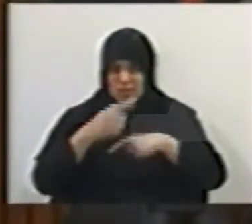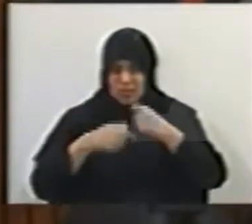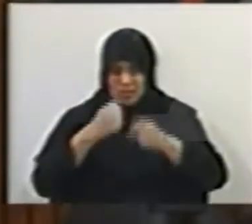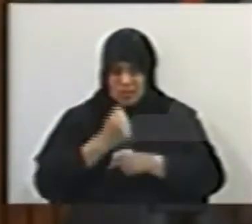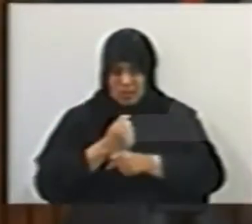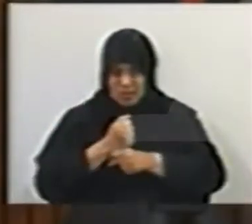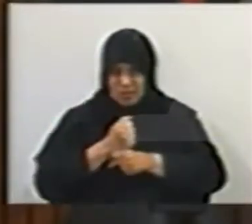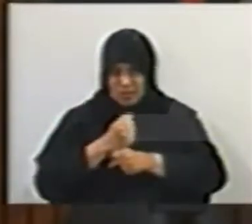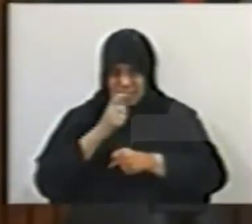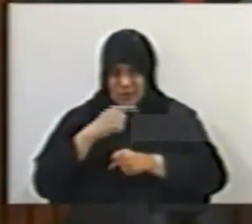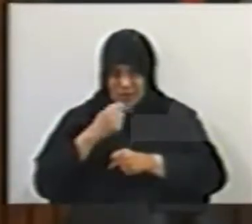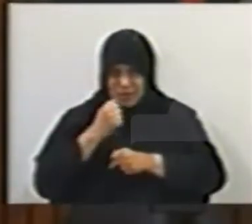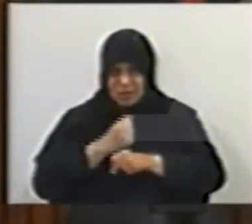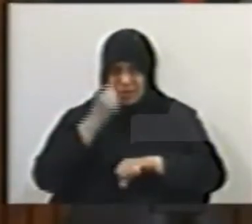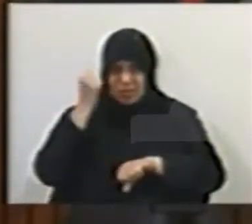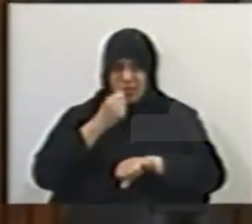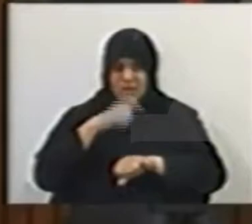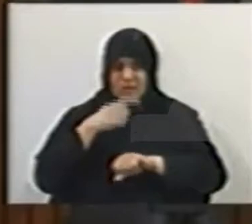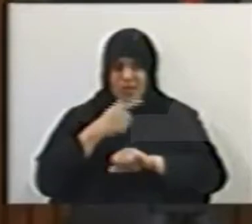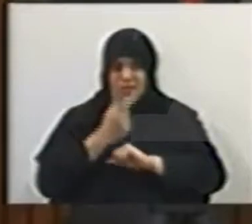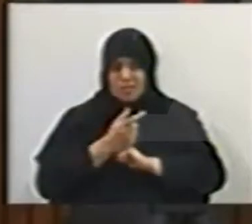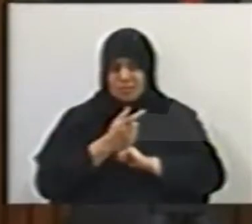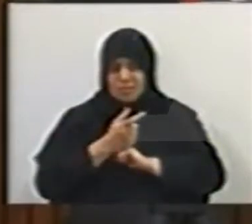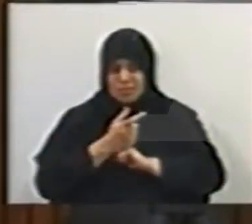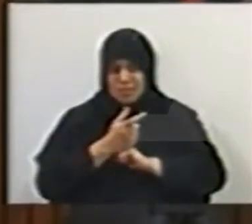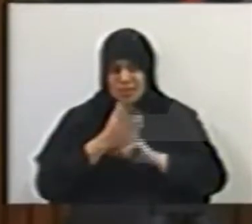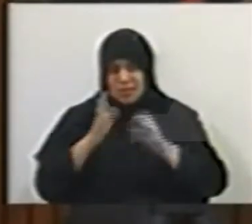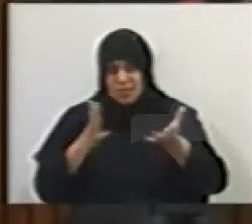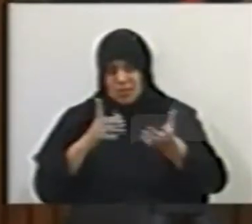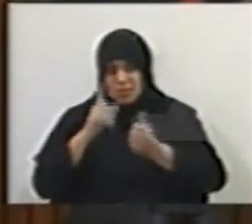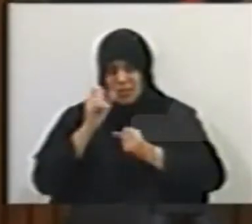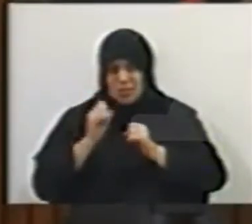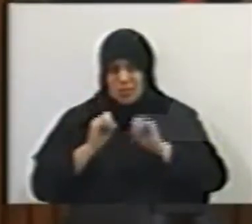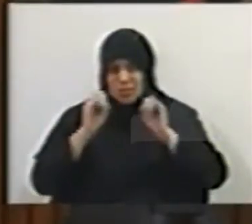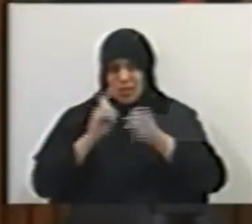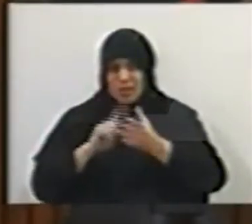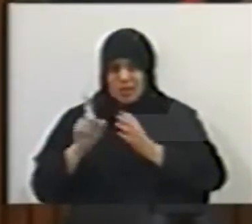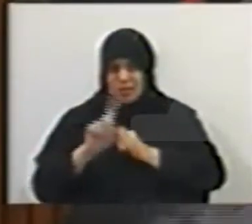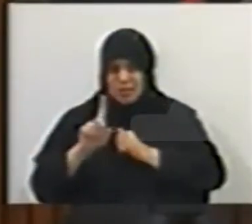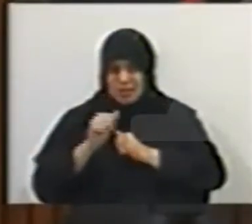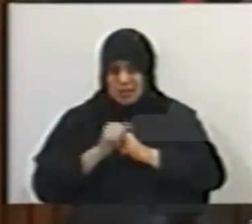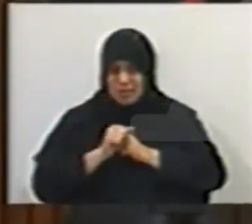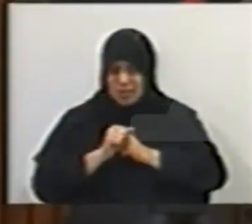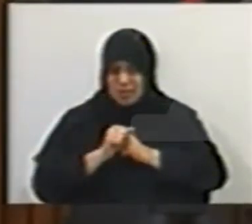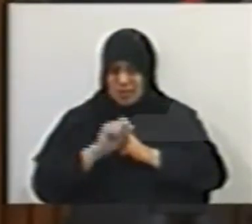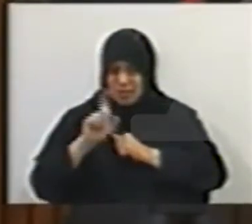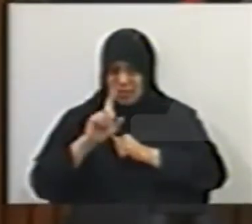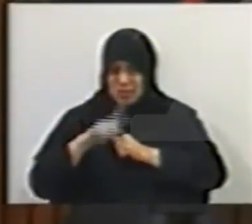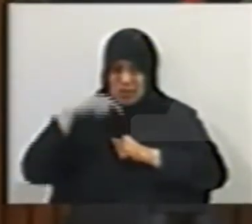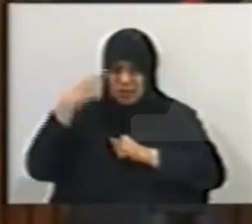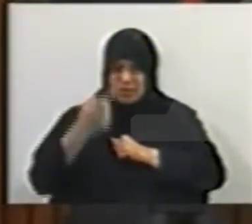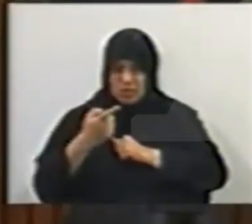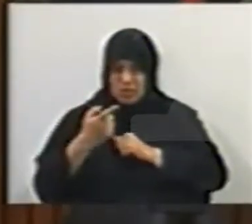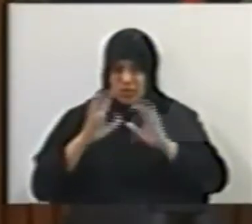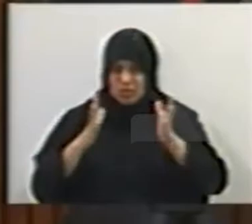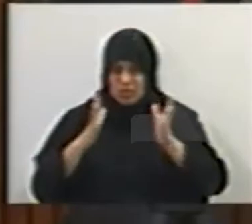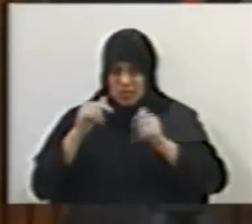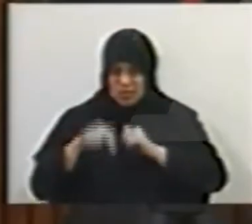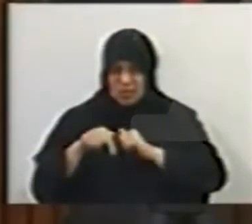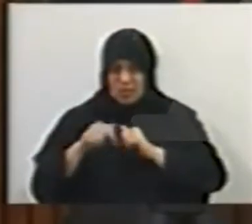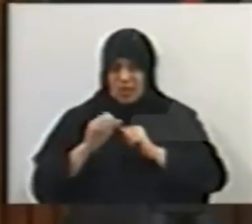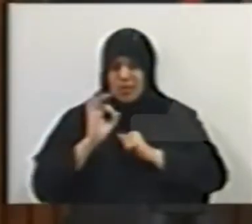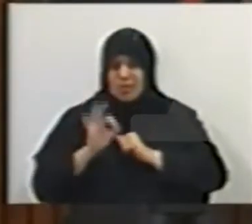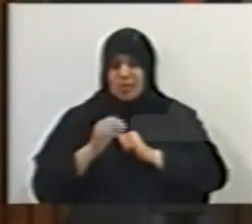جرائم جنائية، يمنع من الترشح حتى وان رد اليه اعتباره. احنا مو هذا القانون